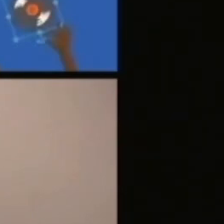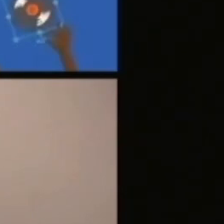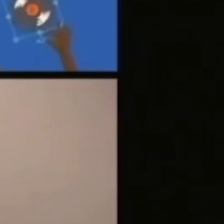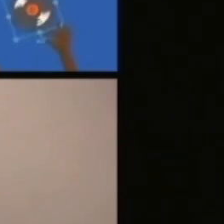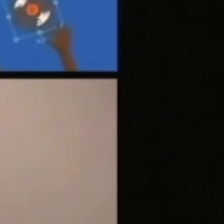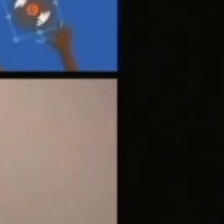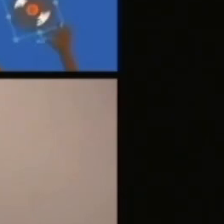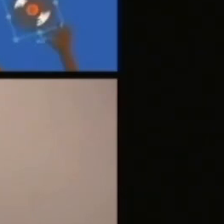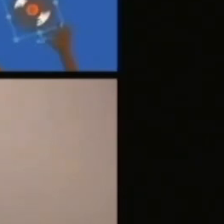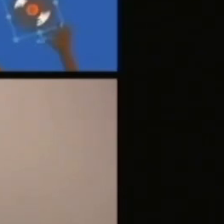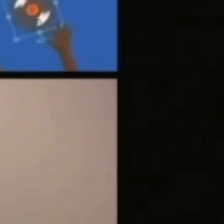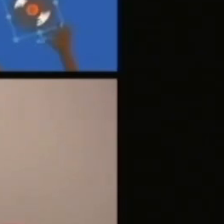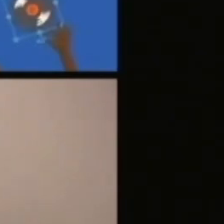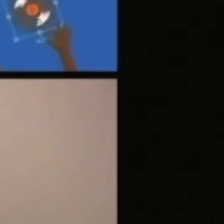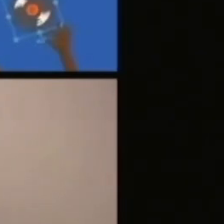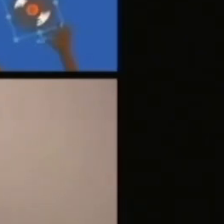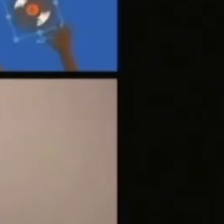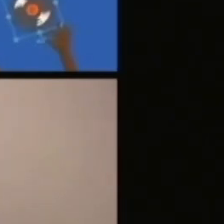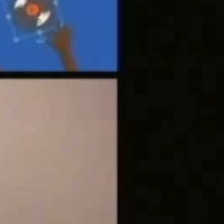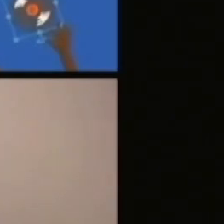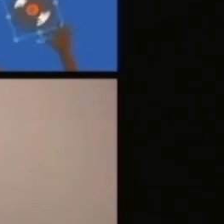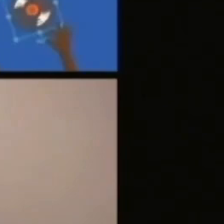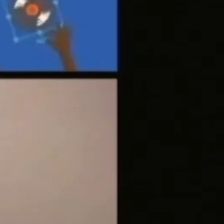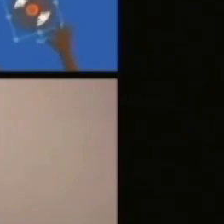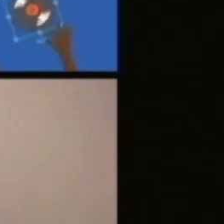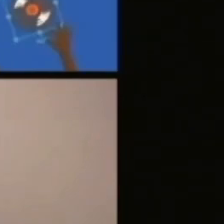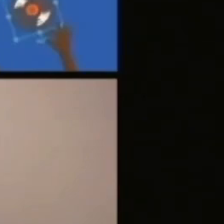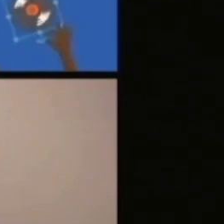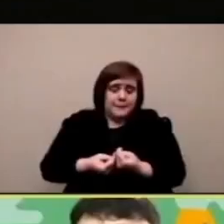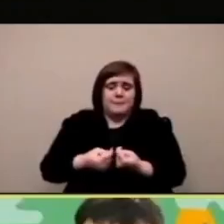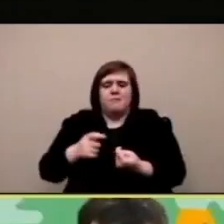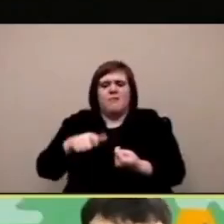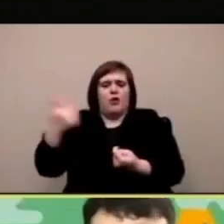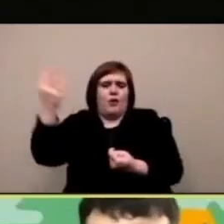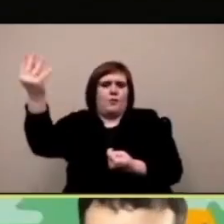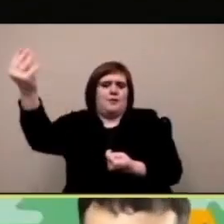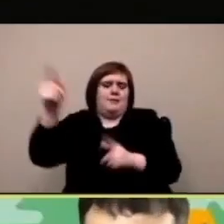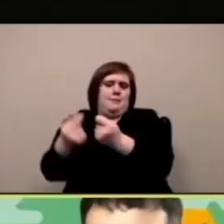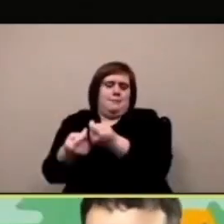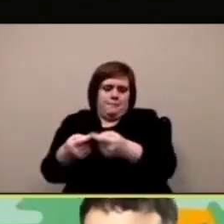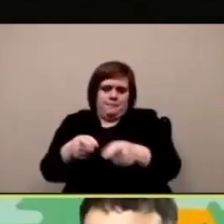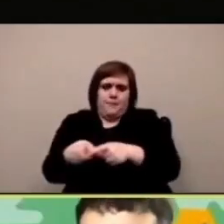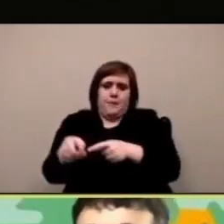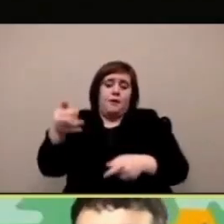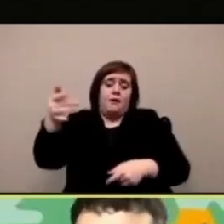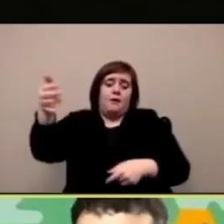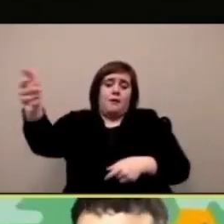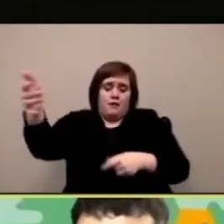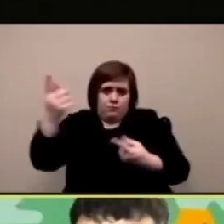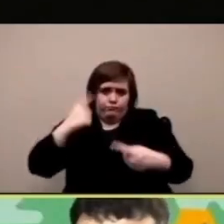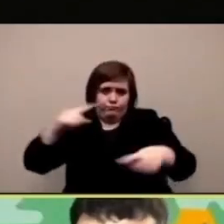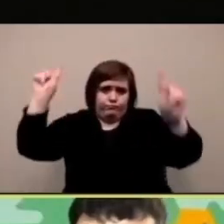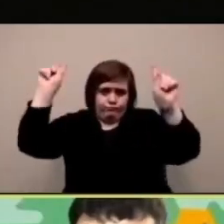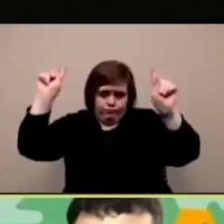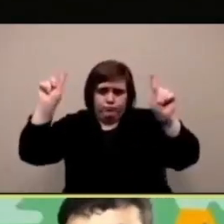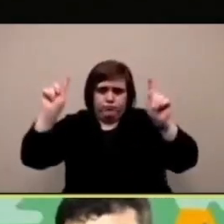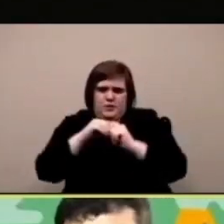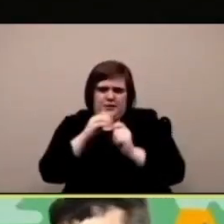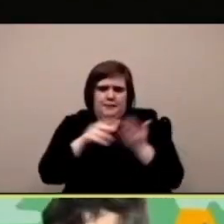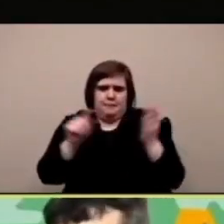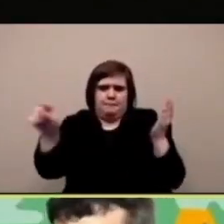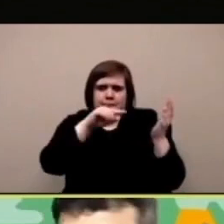abbiamo cercato di creare nuove funzioni di provarle abbiamo giocato abbiamo